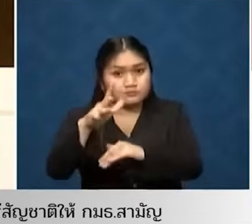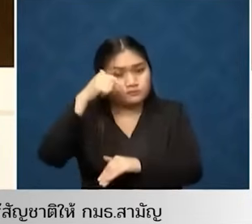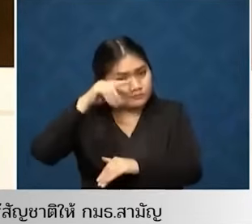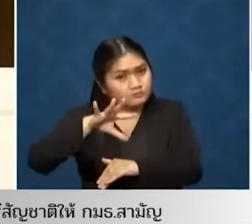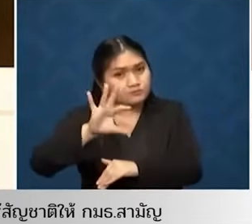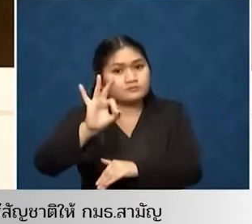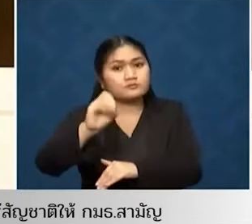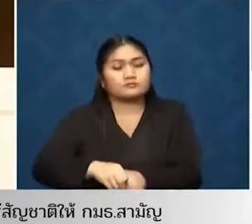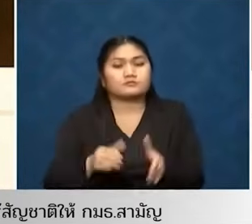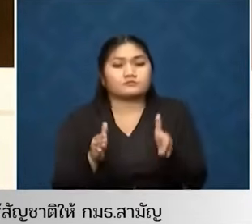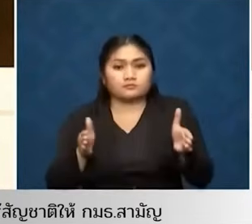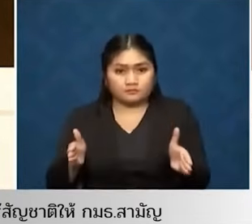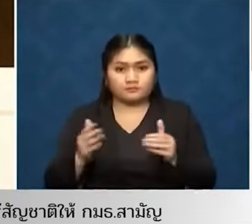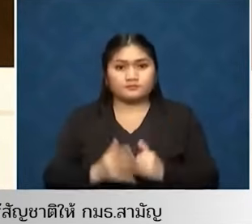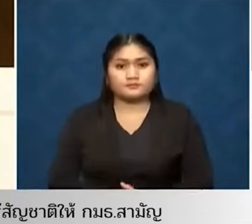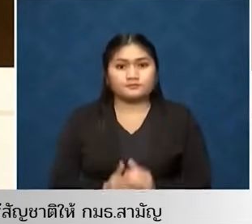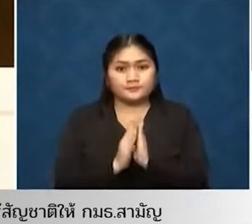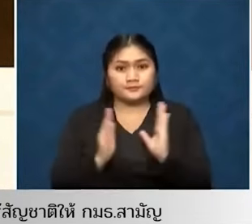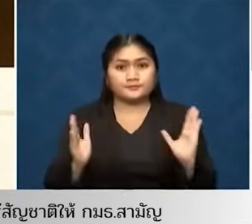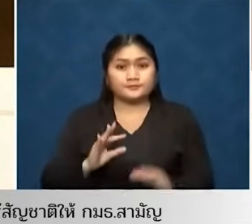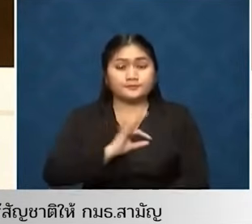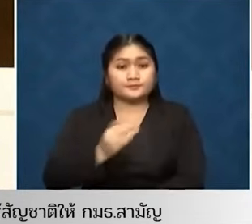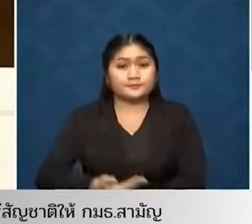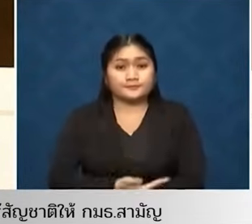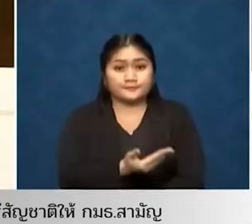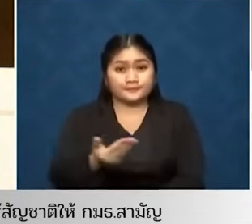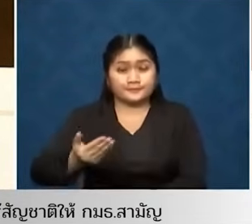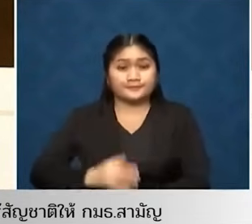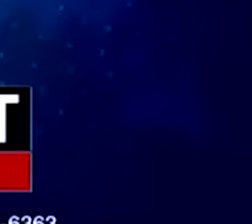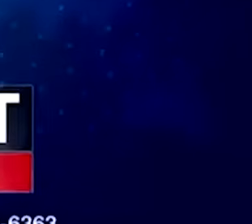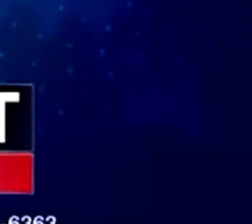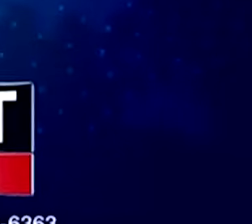นะครับครับขอบพระคุณท่านสมาชิกทุกท่านนะครับ